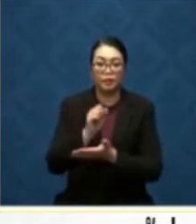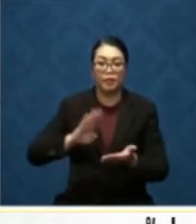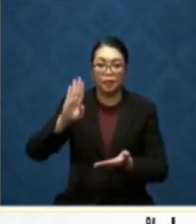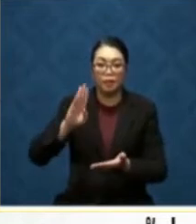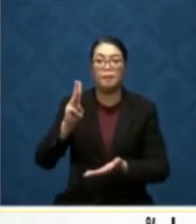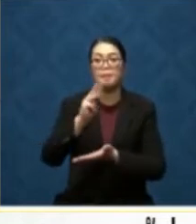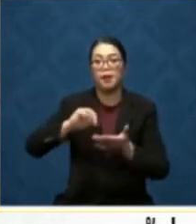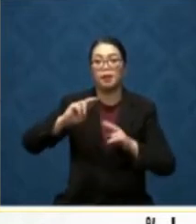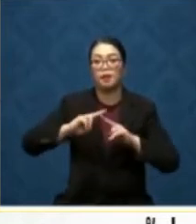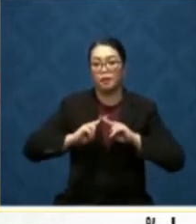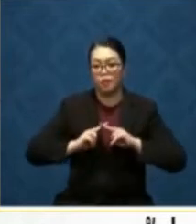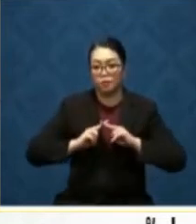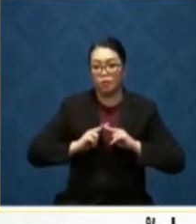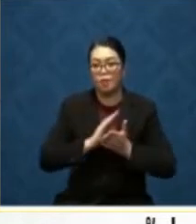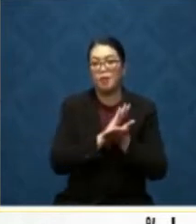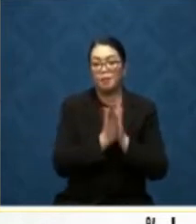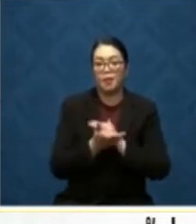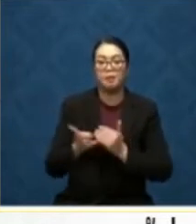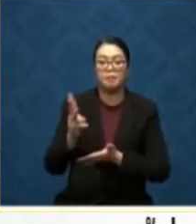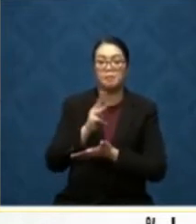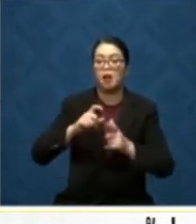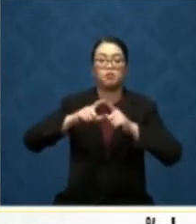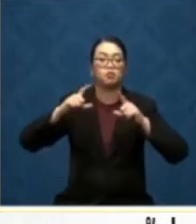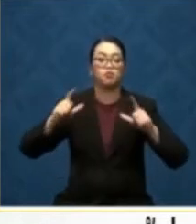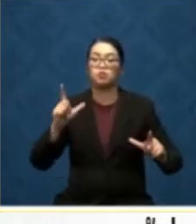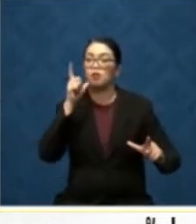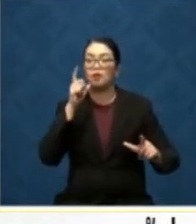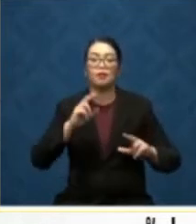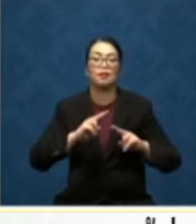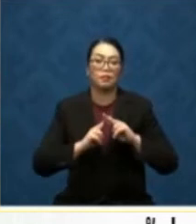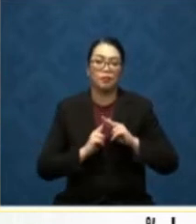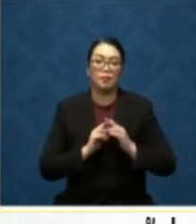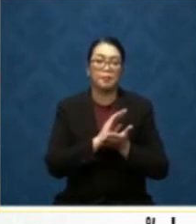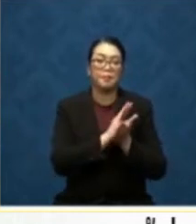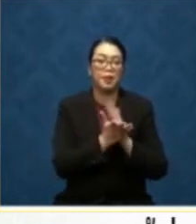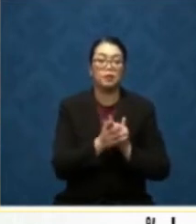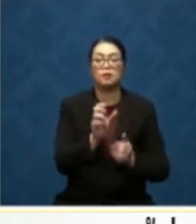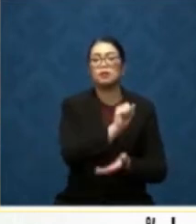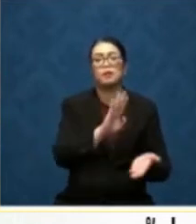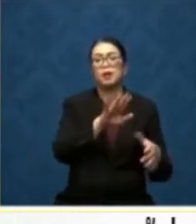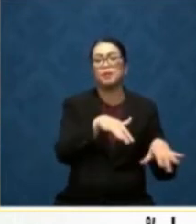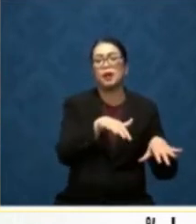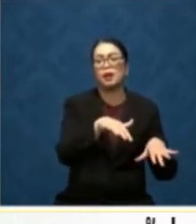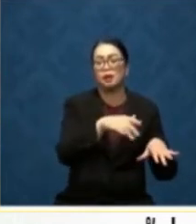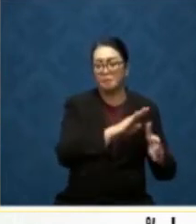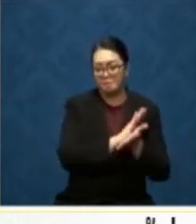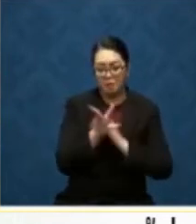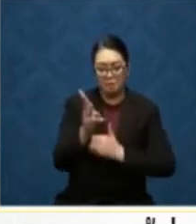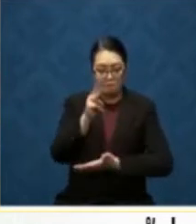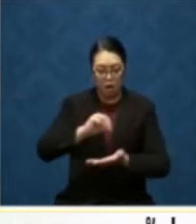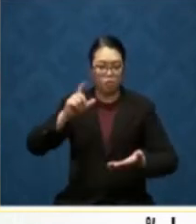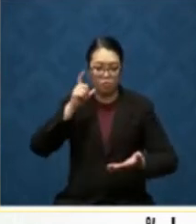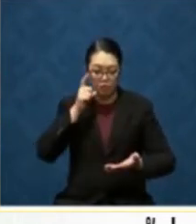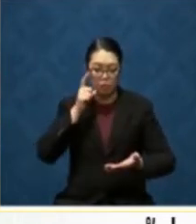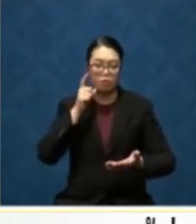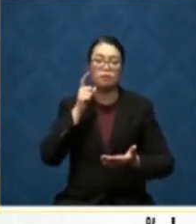สาบันรดมศึกษา เอกกชนหรอพูให้เป็หมาวิลัยอกกชนซึผมคดว่าจริๆ